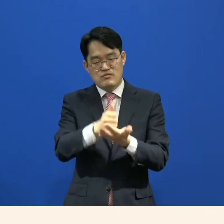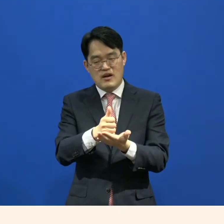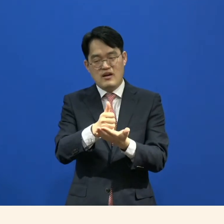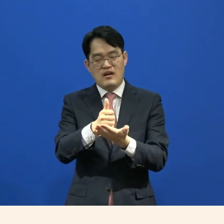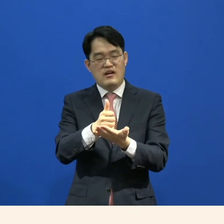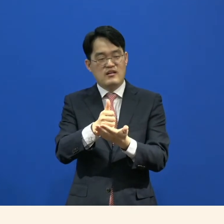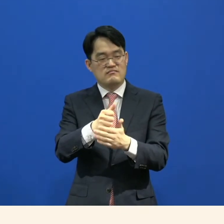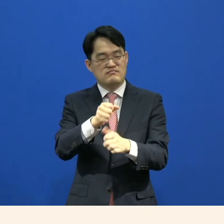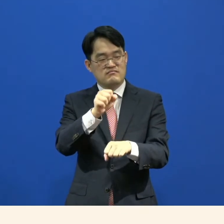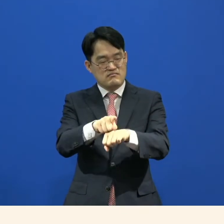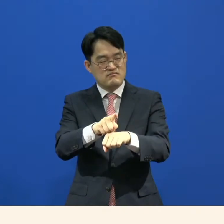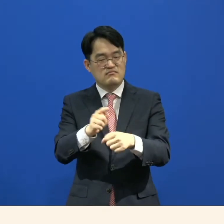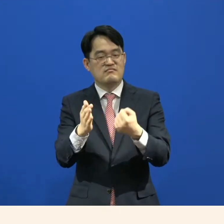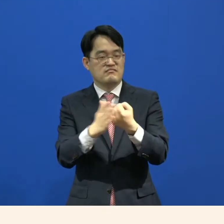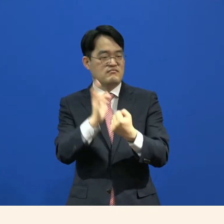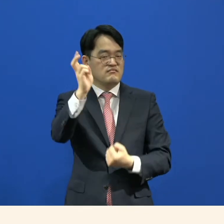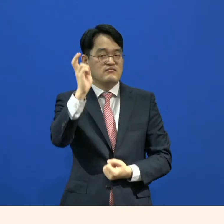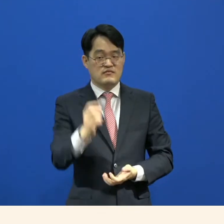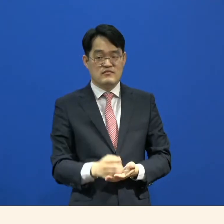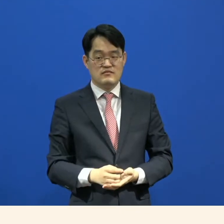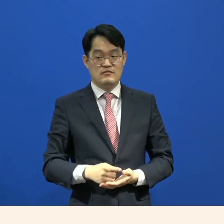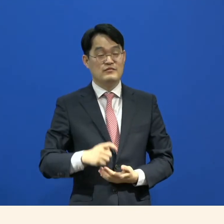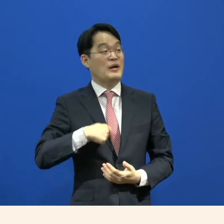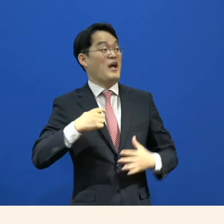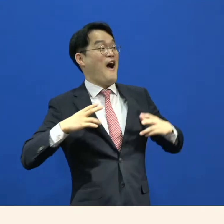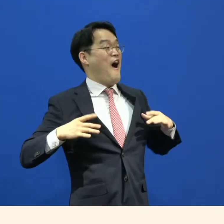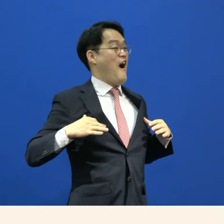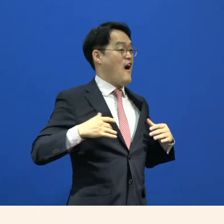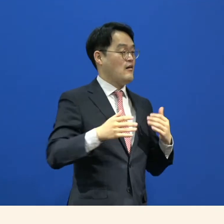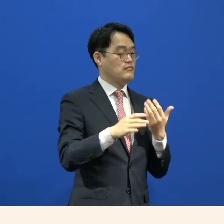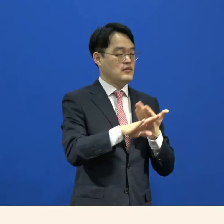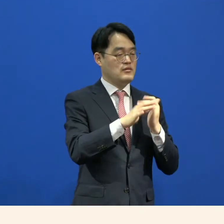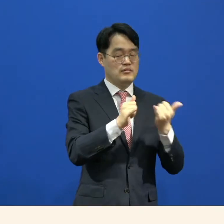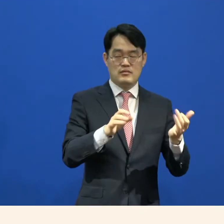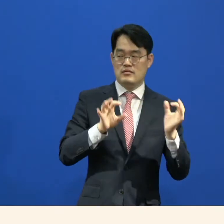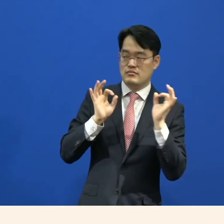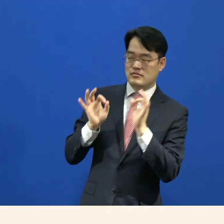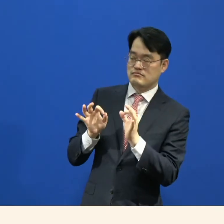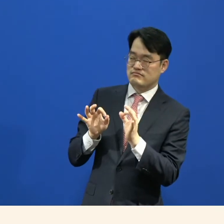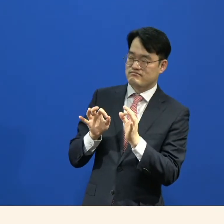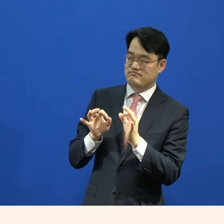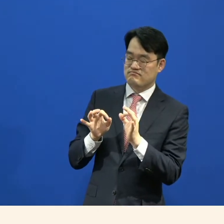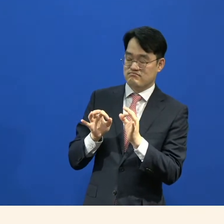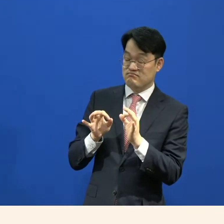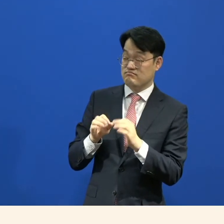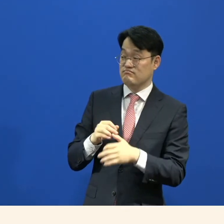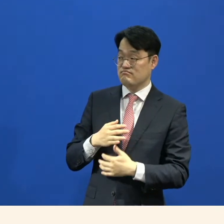그러니까 자랑하는 사람 본인만 좋을 뿐이지 다른 사람에게는 사실 그 자랑은 의미가 없는 것이죠.